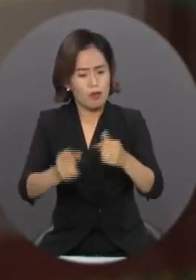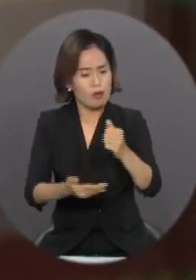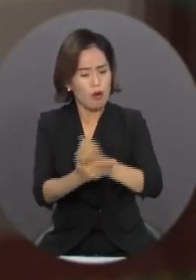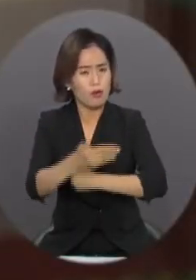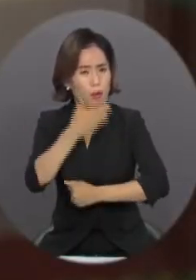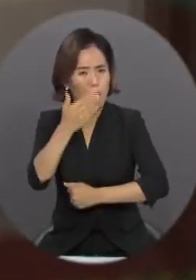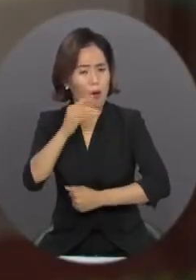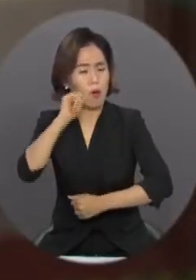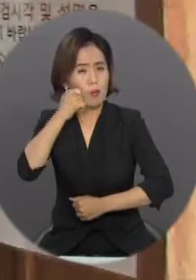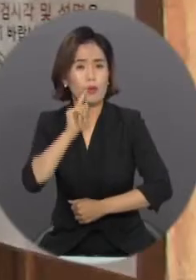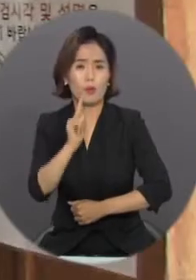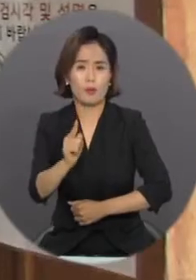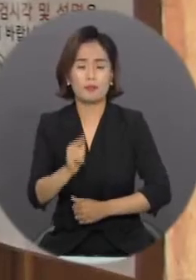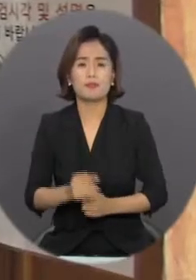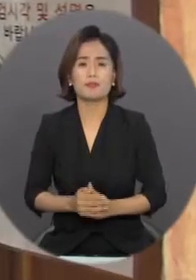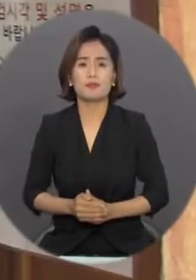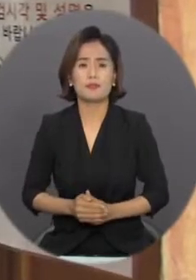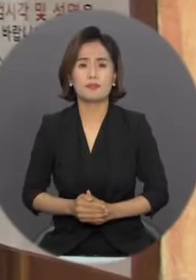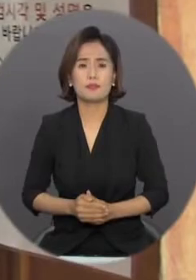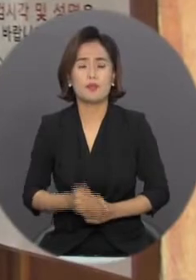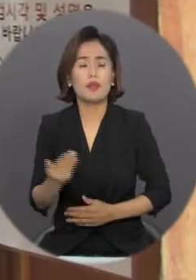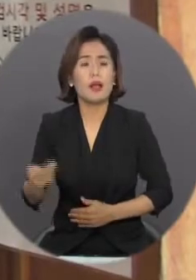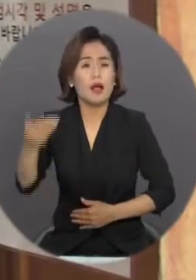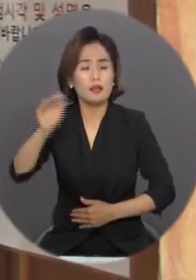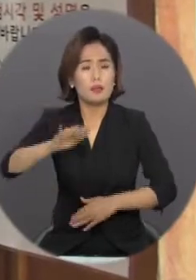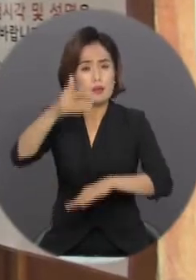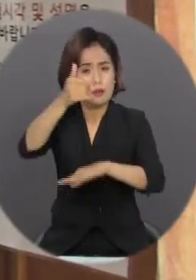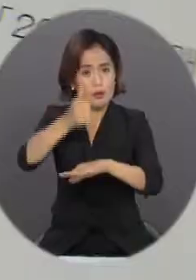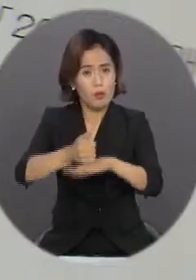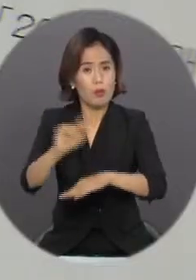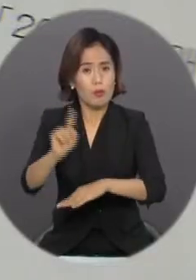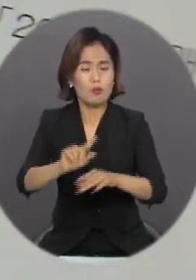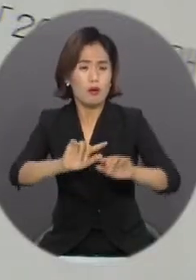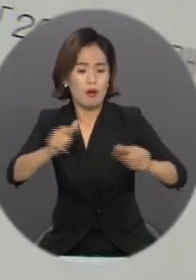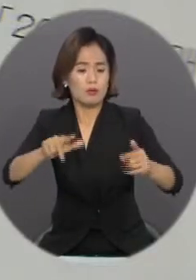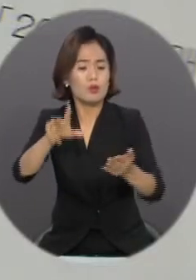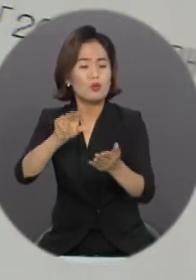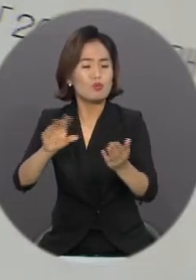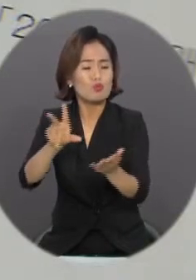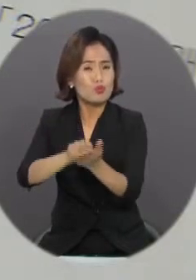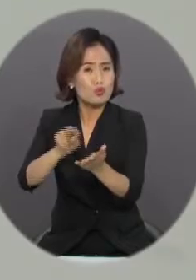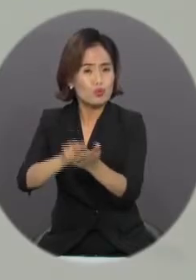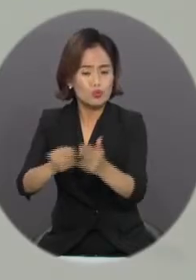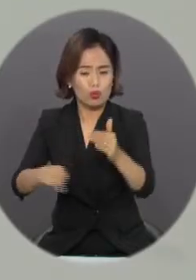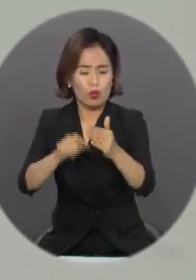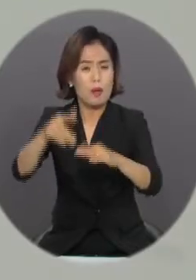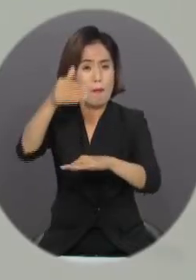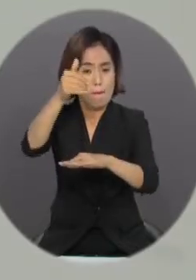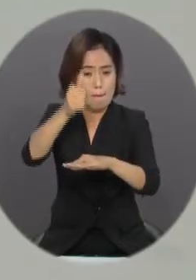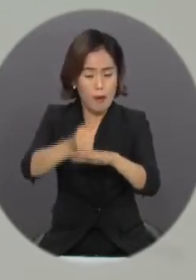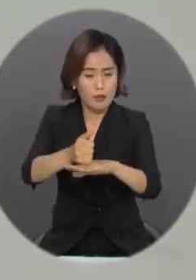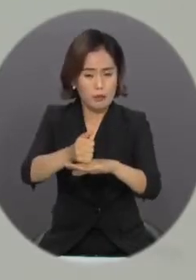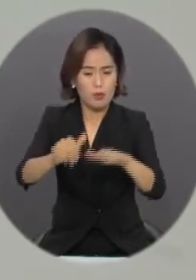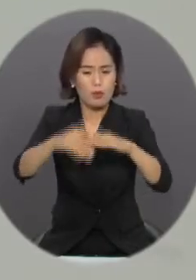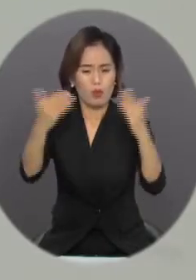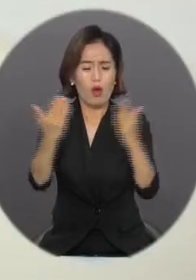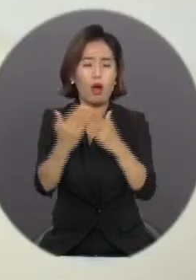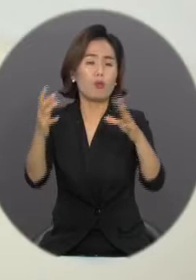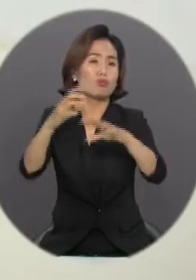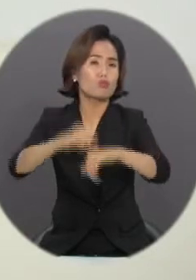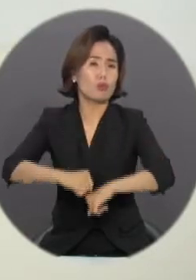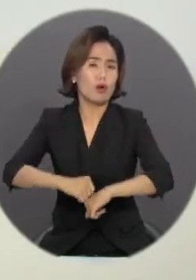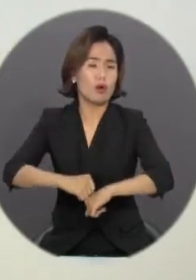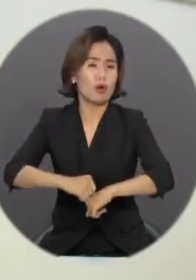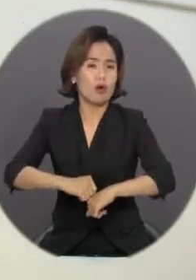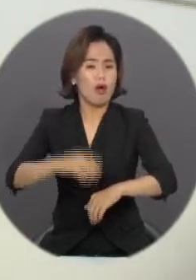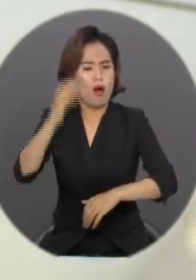수는 없었다고 설명했습니다. 하지만 결과적으론 각종 논란 끝에 최종 전환은 잇따라 무산되면서